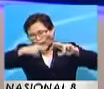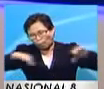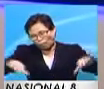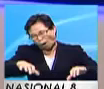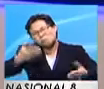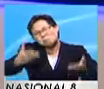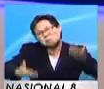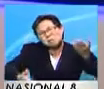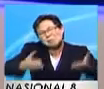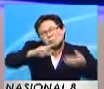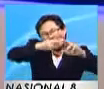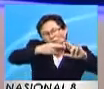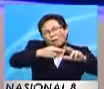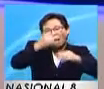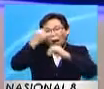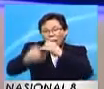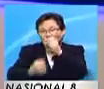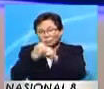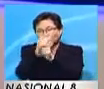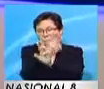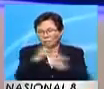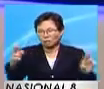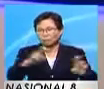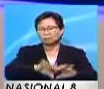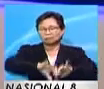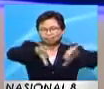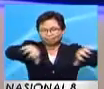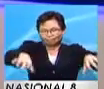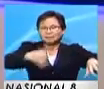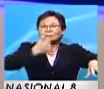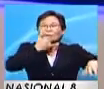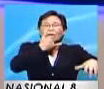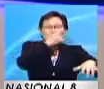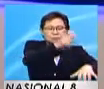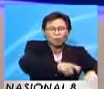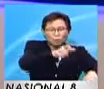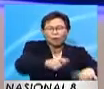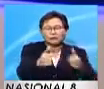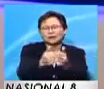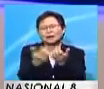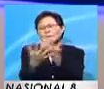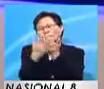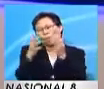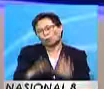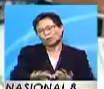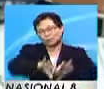dijangka siap akhir tahun ini bagi mengasingkan pesalah tersebut dengan banduan